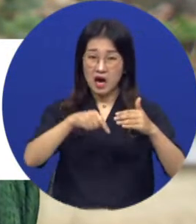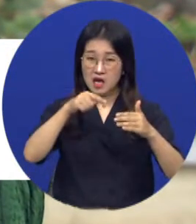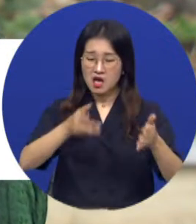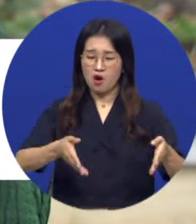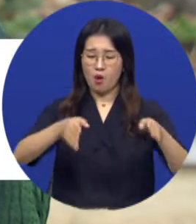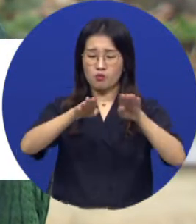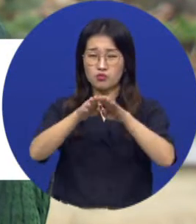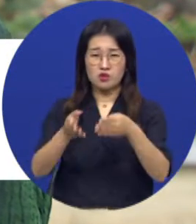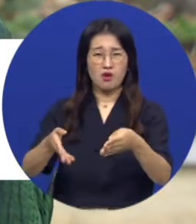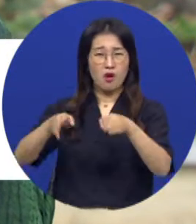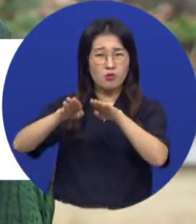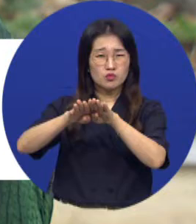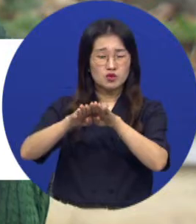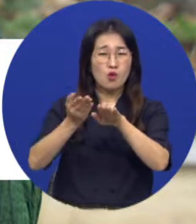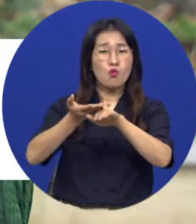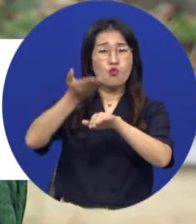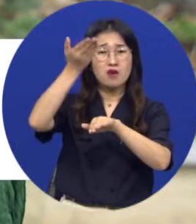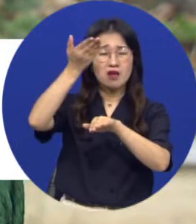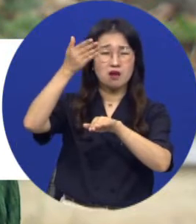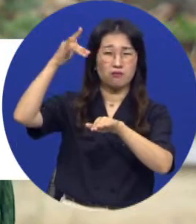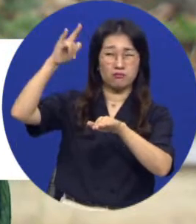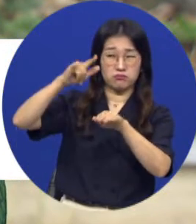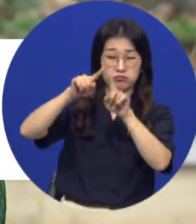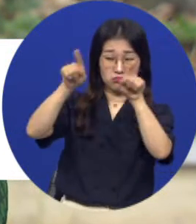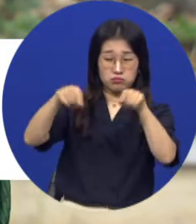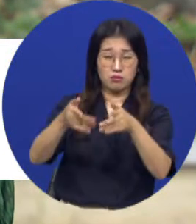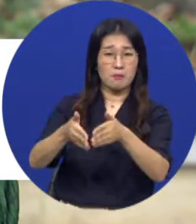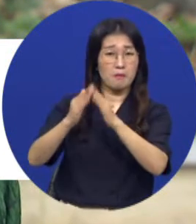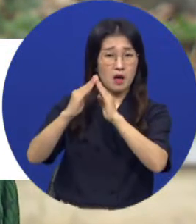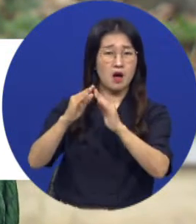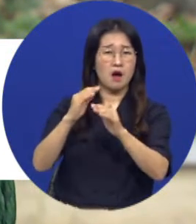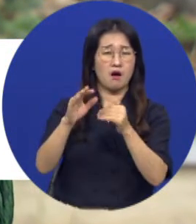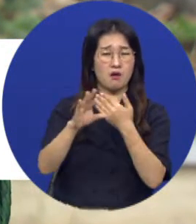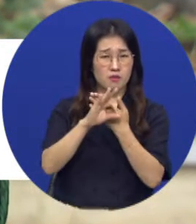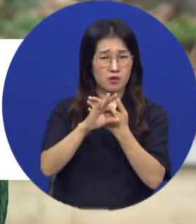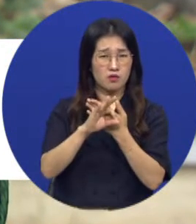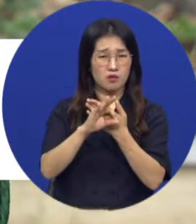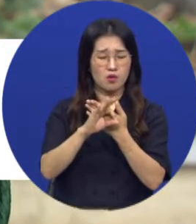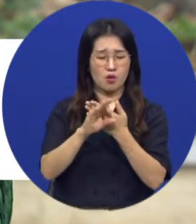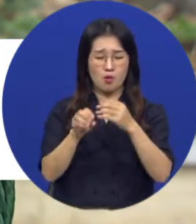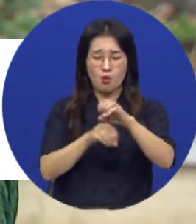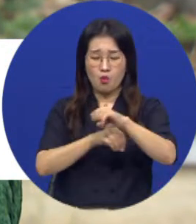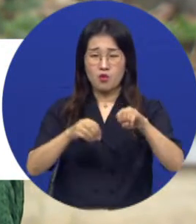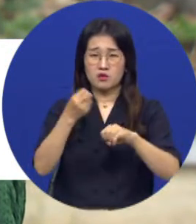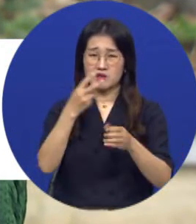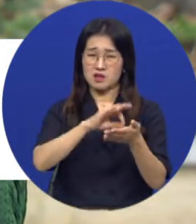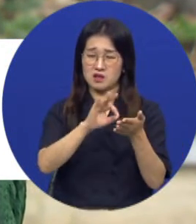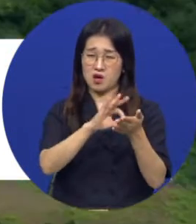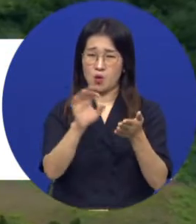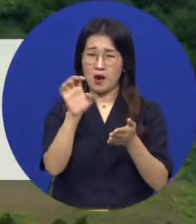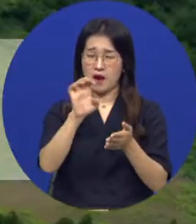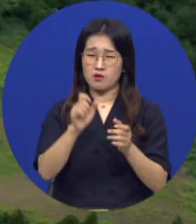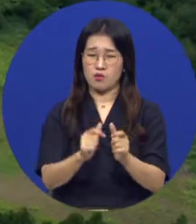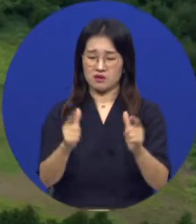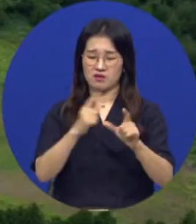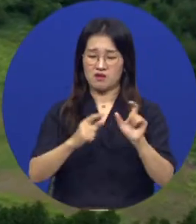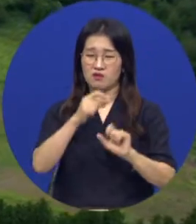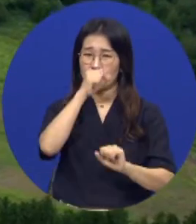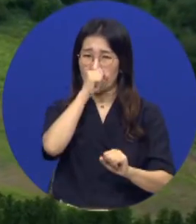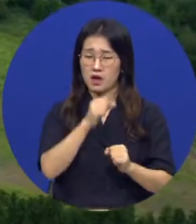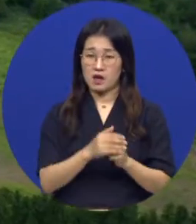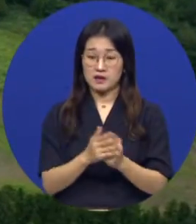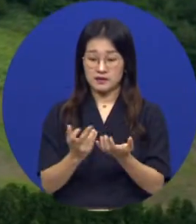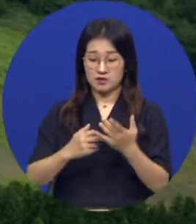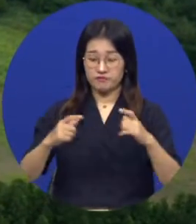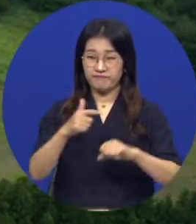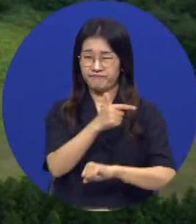대규모 건물들에 옥상 이라든가 지붕들을 활용하면서 도심지 4 재생에너지를 확대하는 방향이 하지만 제주